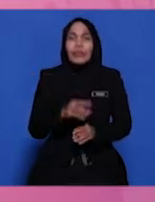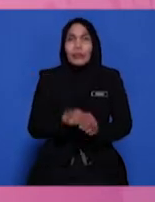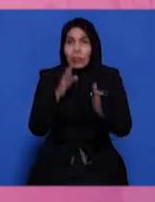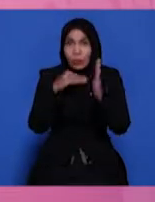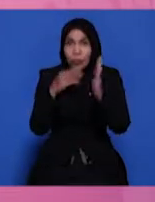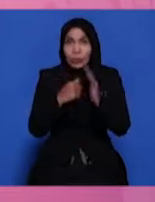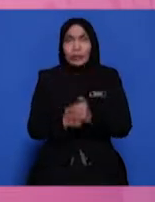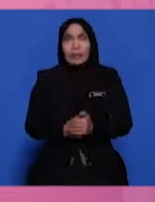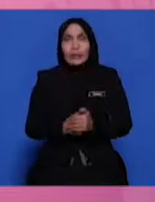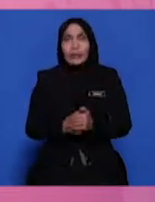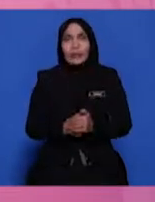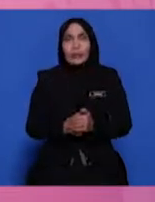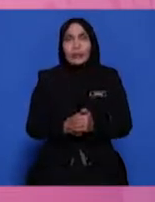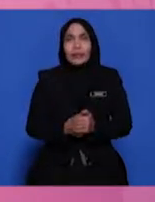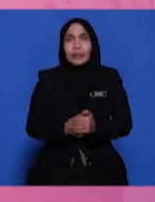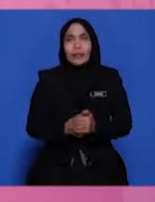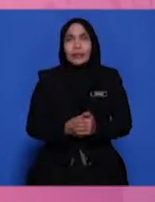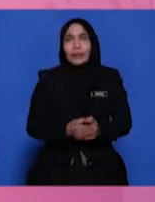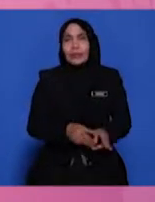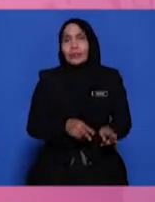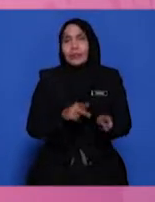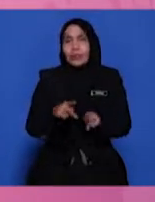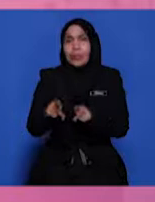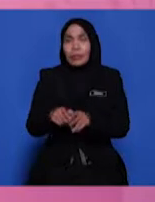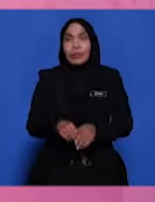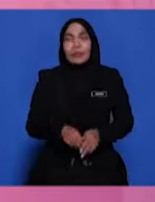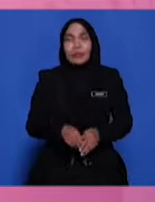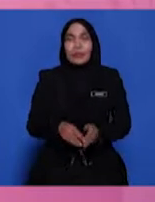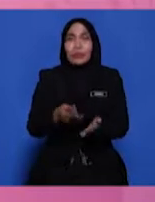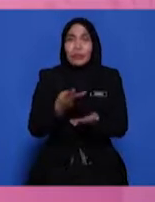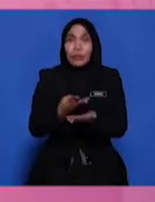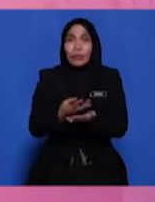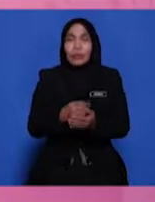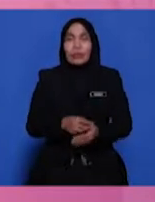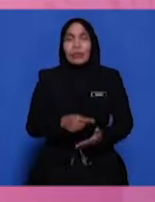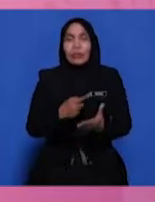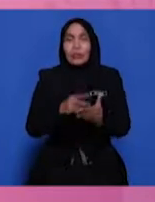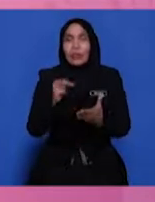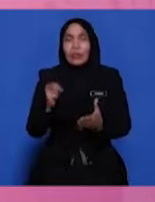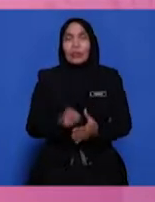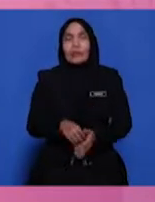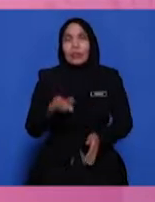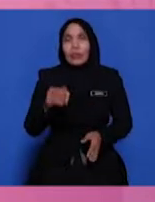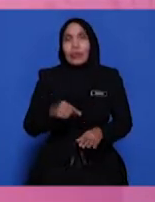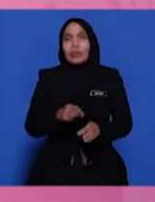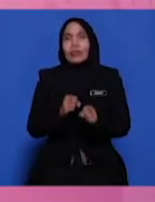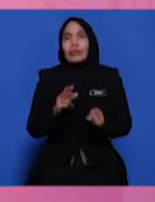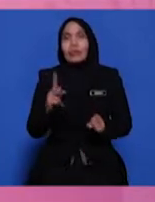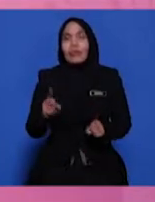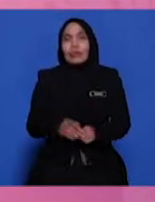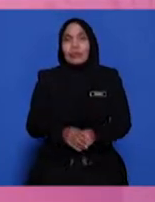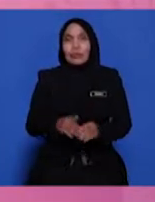Jadual menunjukkan plan kewangan bulanan yang disediakan oleh Puan Lucy pada awal